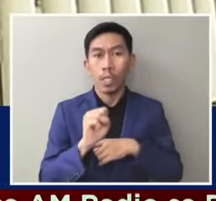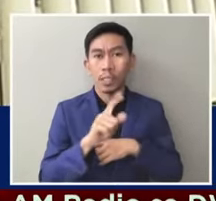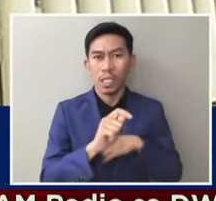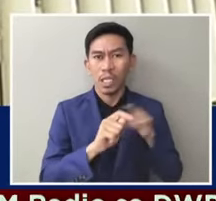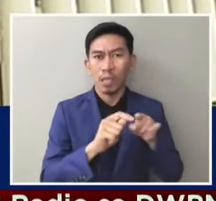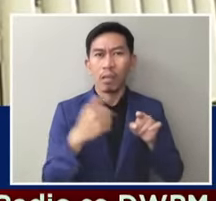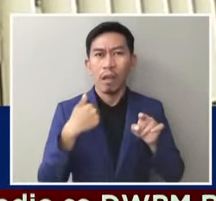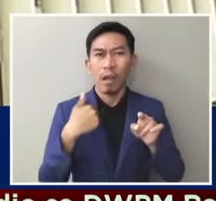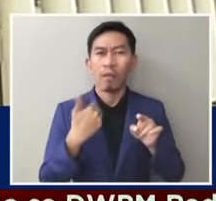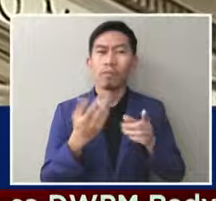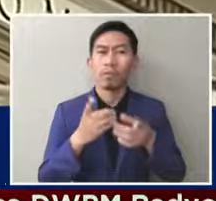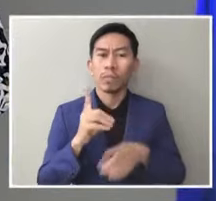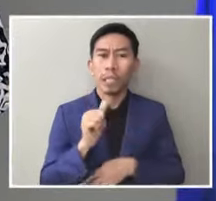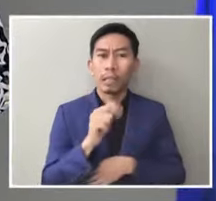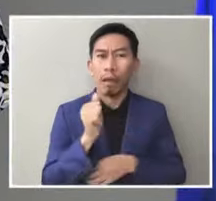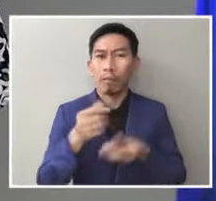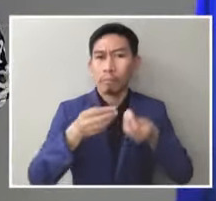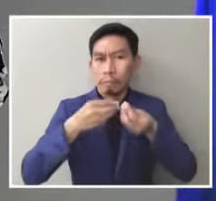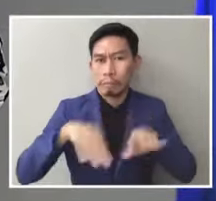loss.